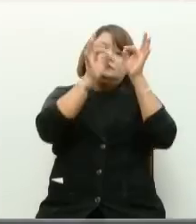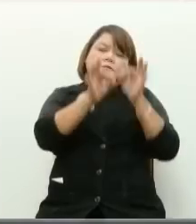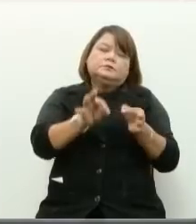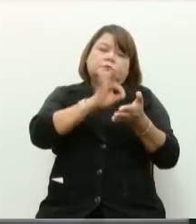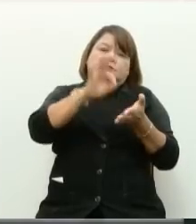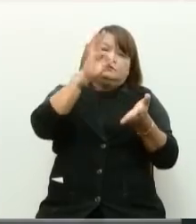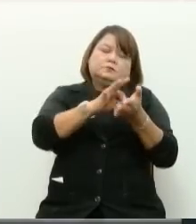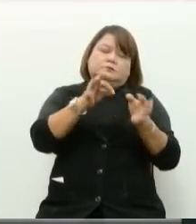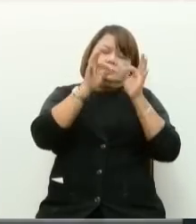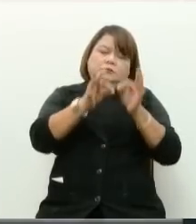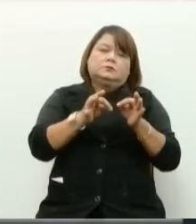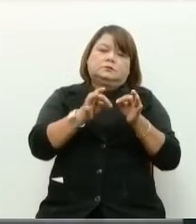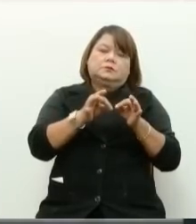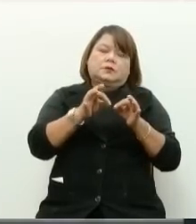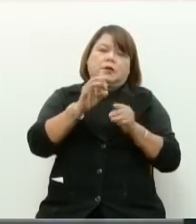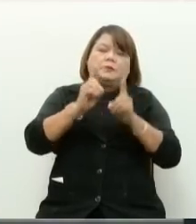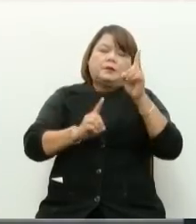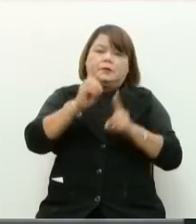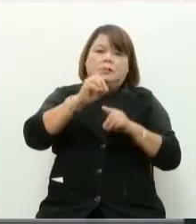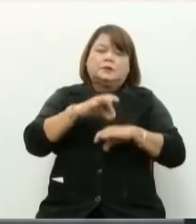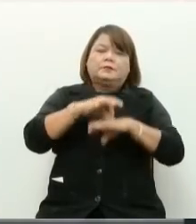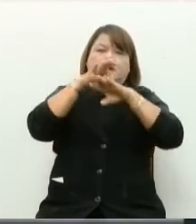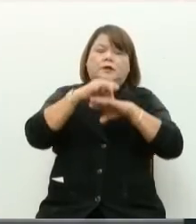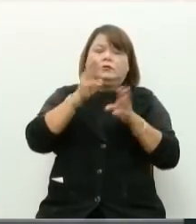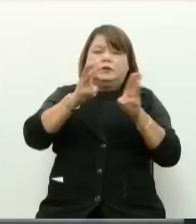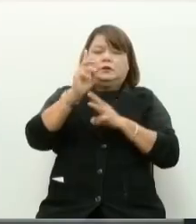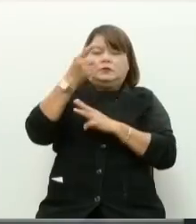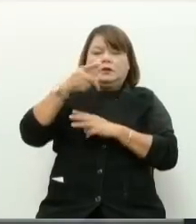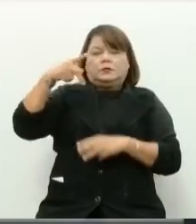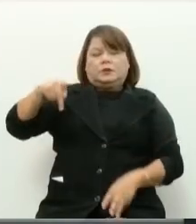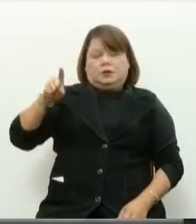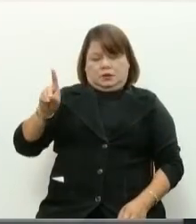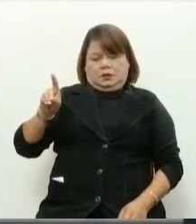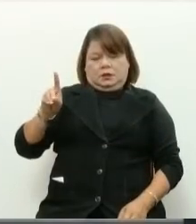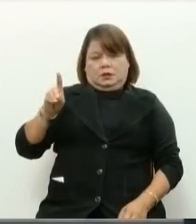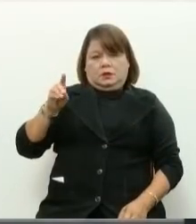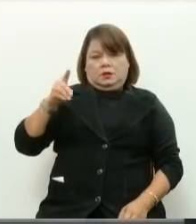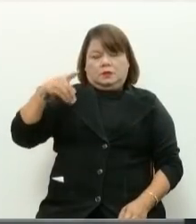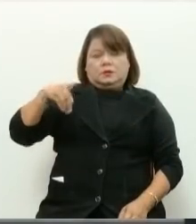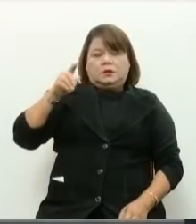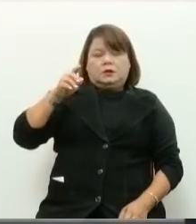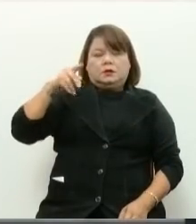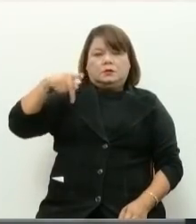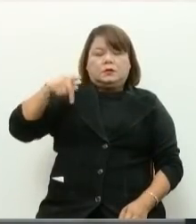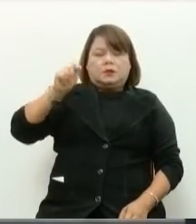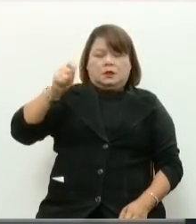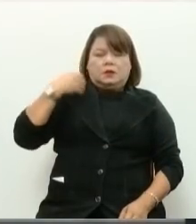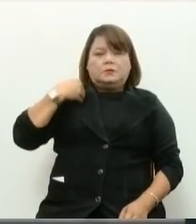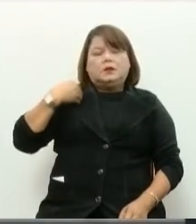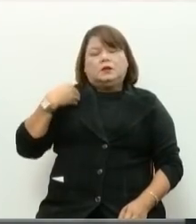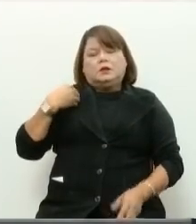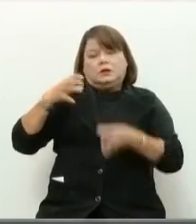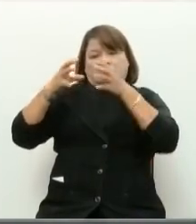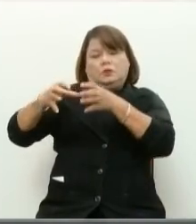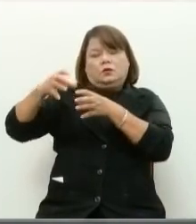ประเมินวิทยาแนวใหม่ก็เรียกว่า PA แล้วเราก็มีระบบ DPA แล้วเราก็มีองค์กรที่เกิดขึ้น